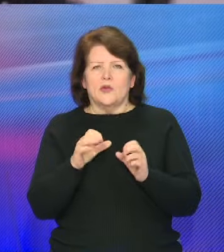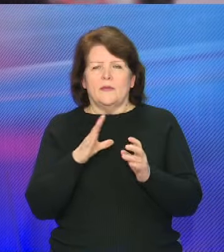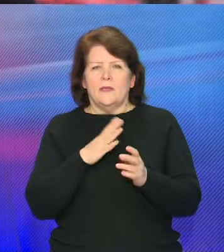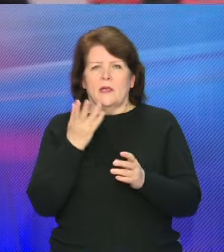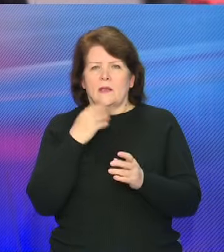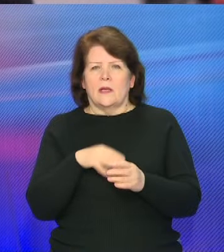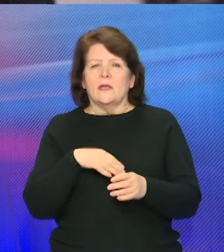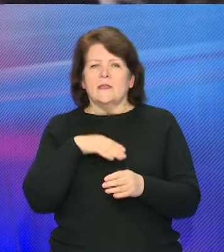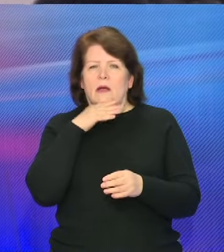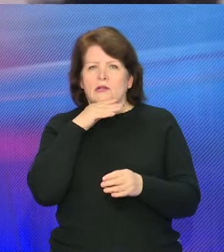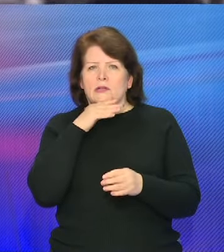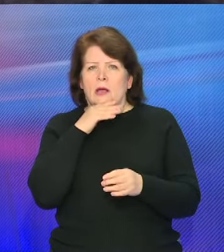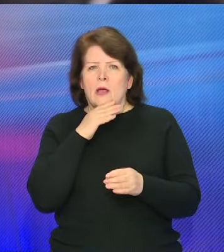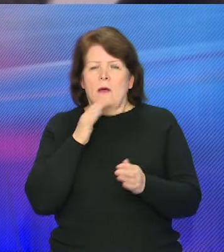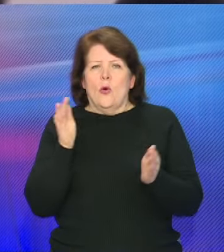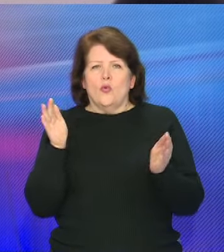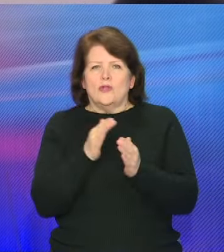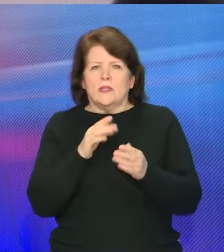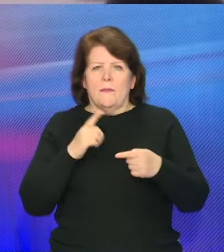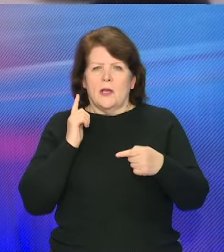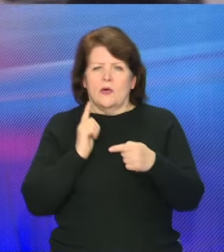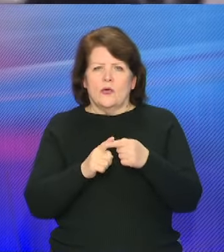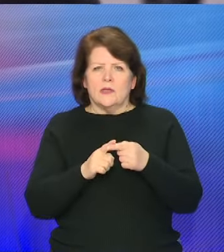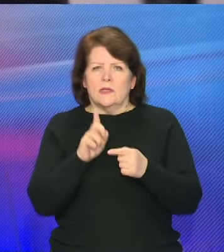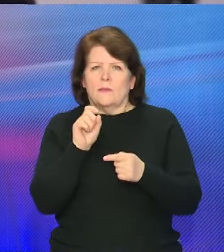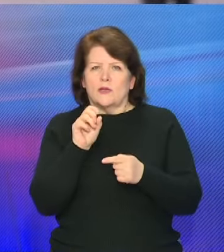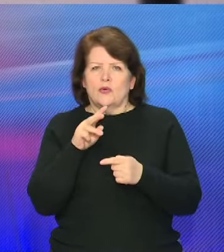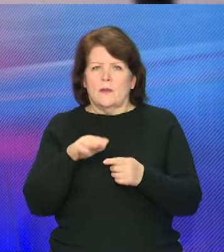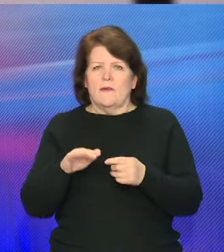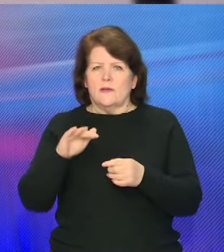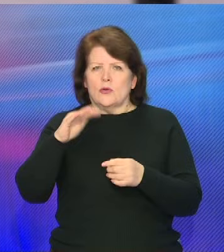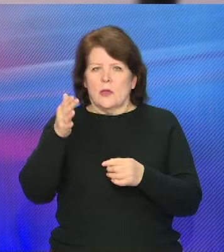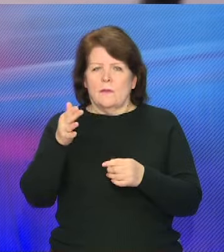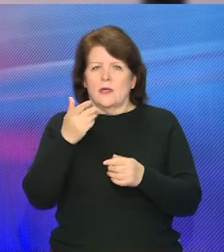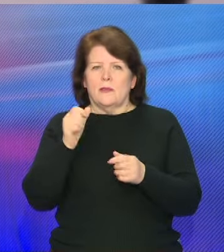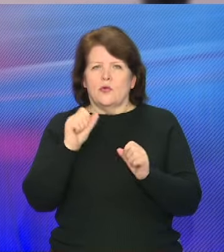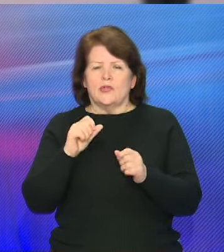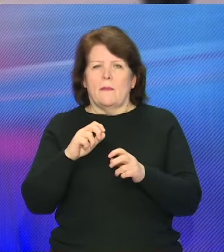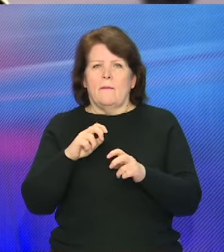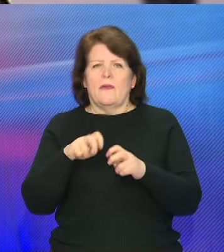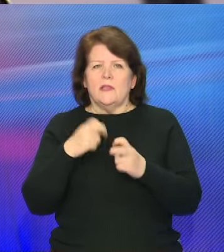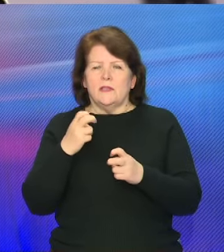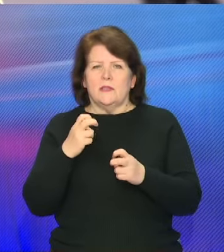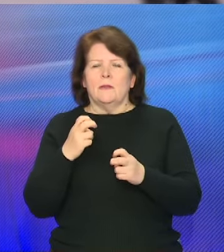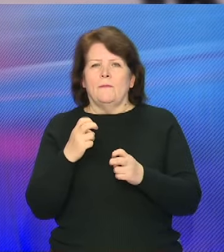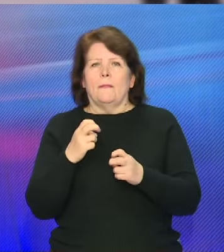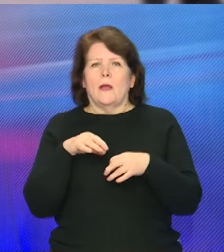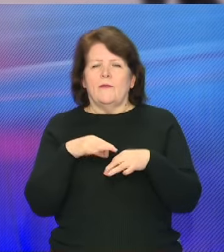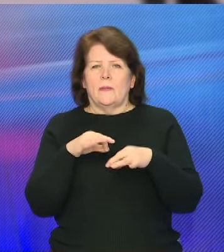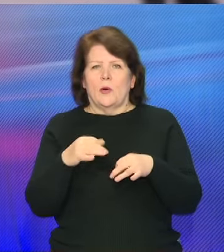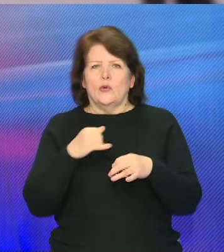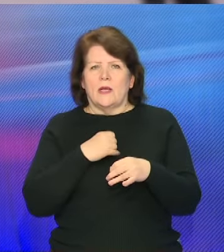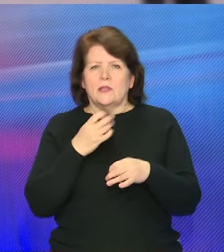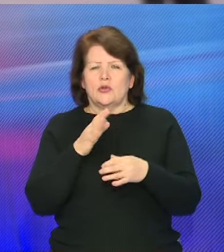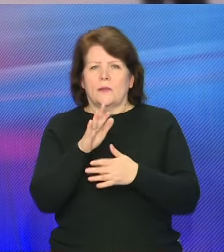достаточно какие-то узкие перекрестки, там, с какими-то бордюрами и так далее, там, где можно повредить автомобиль. У нас еще съемок 7 дней